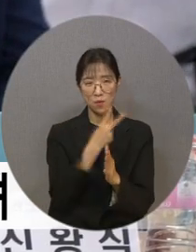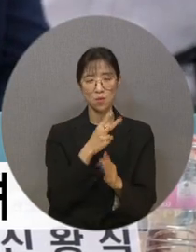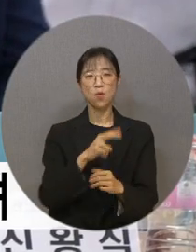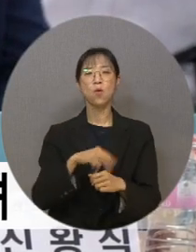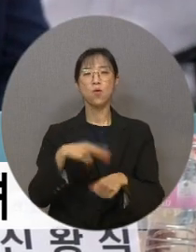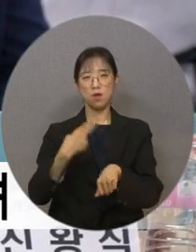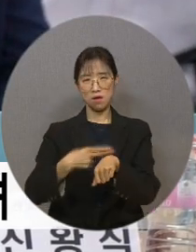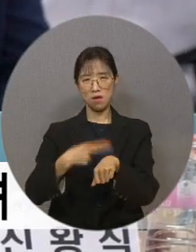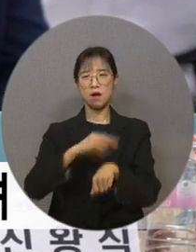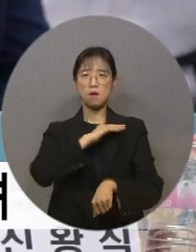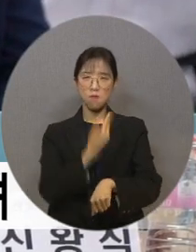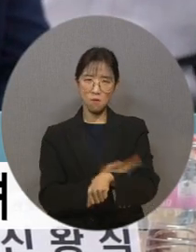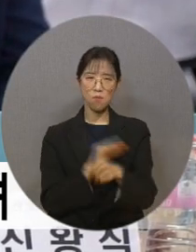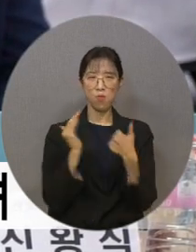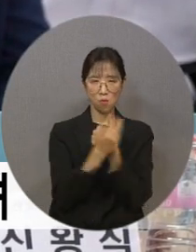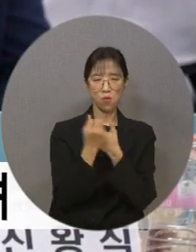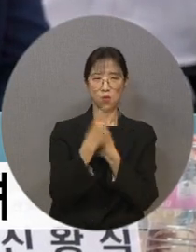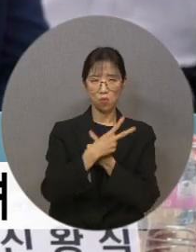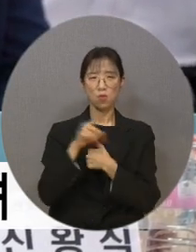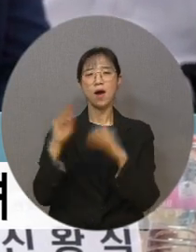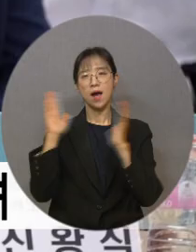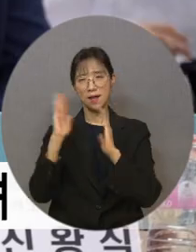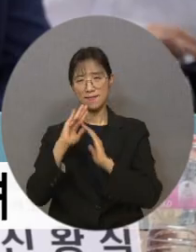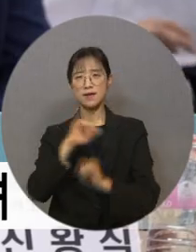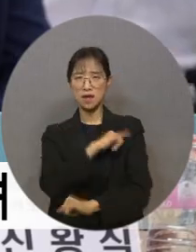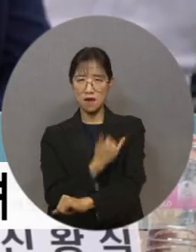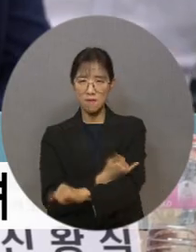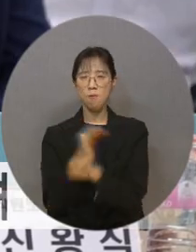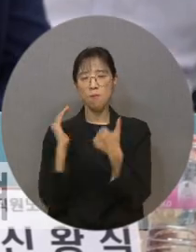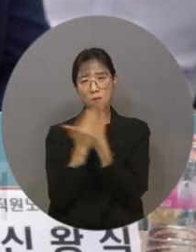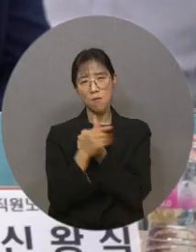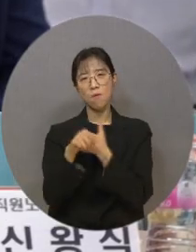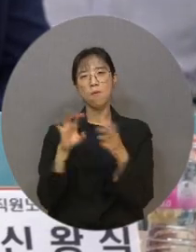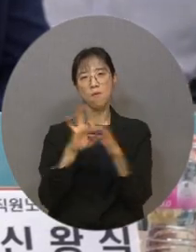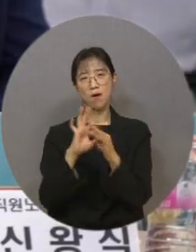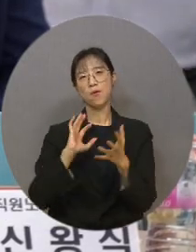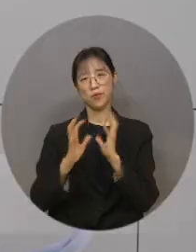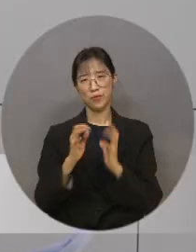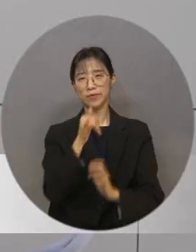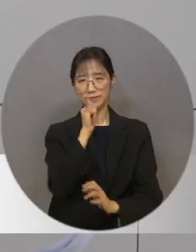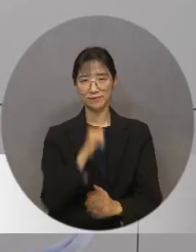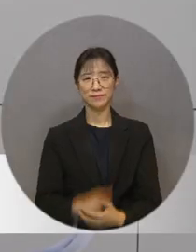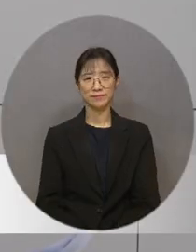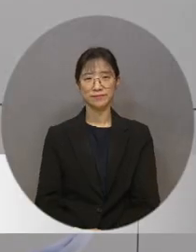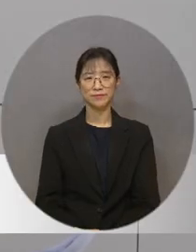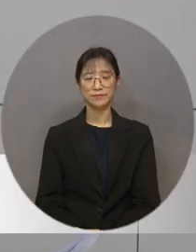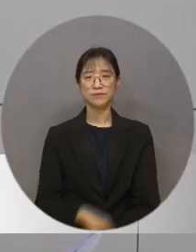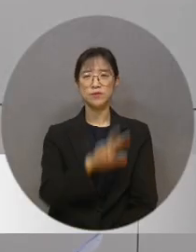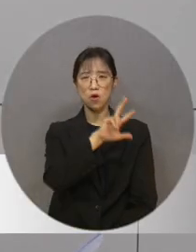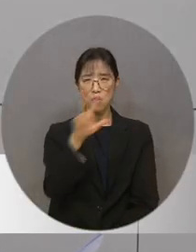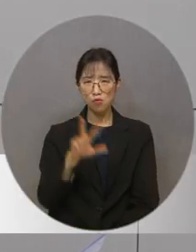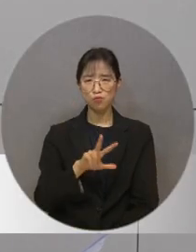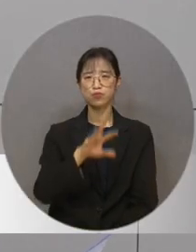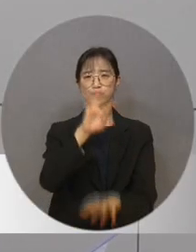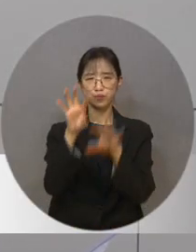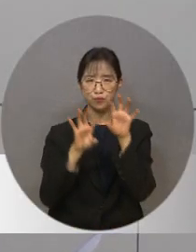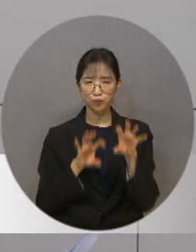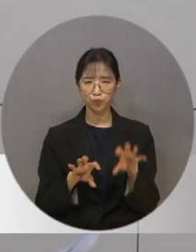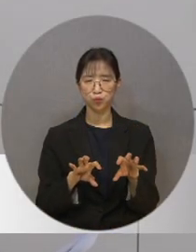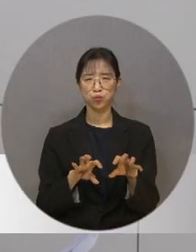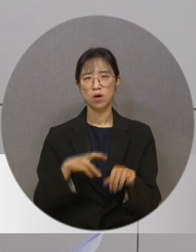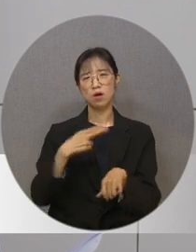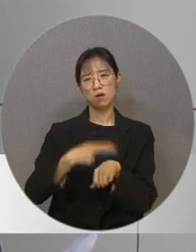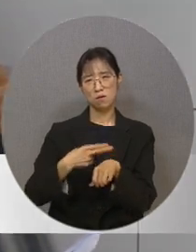입법활동, 교권과 학생 인권 보호에 대한 열띤 토론이 진행됐습니다. 전국 곳곳에서